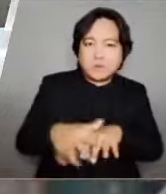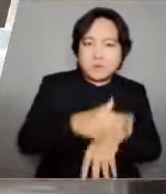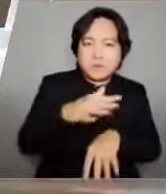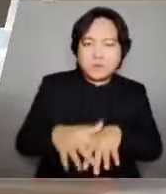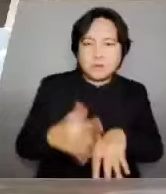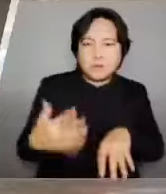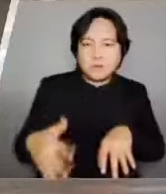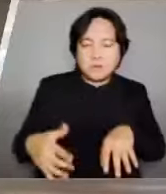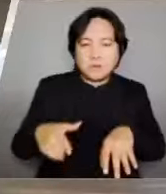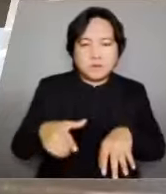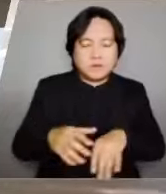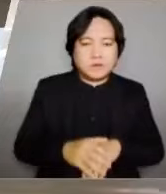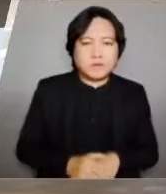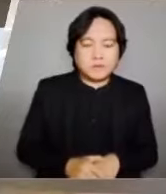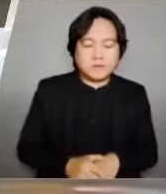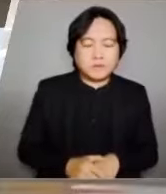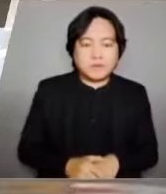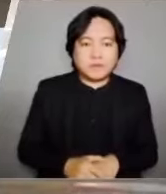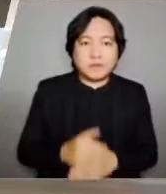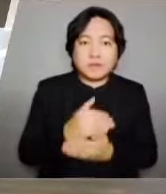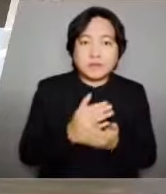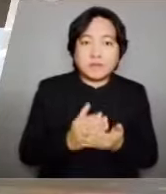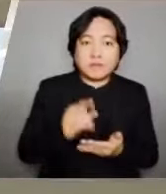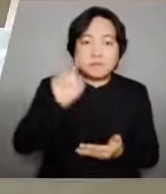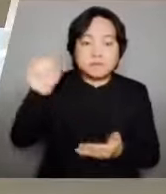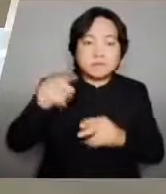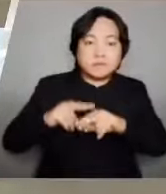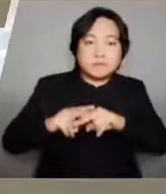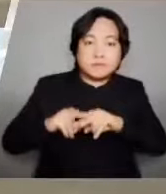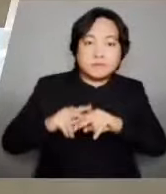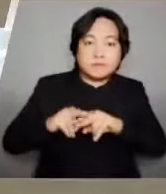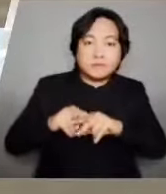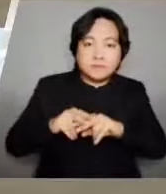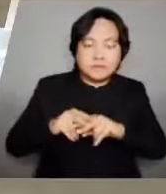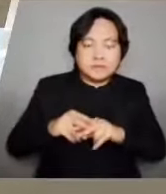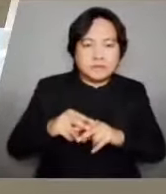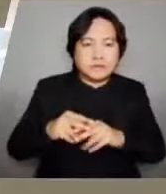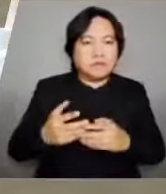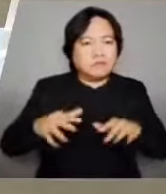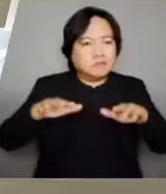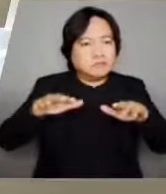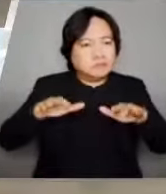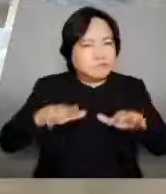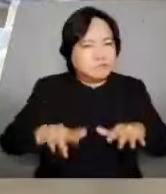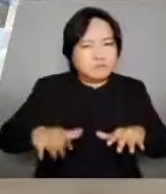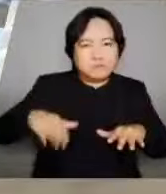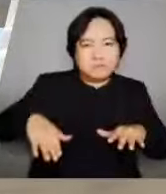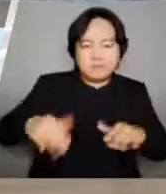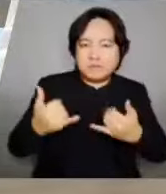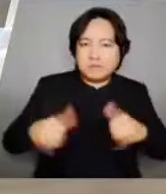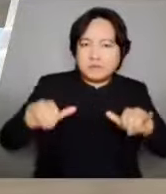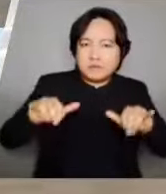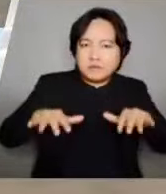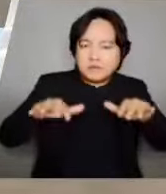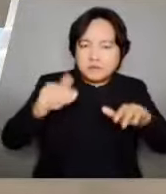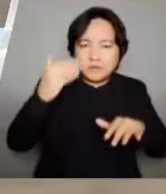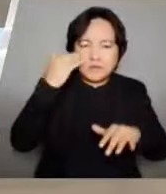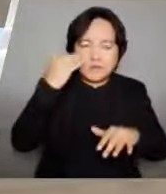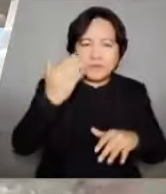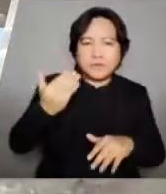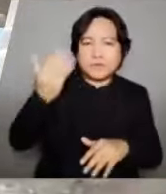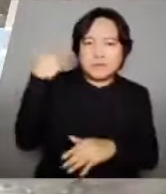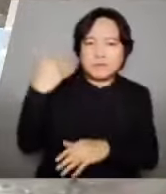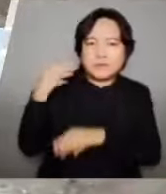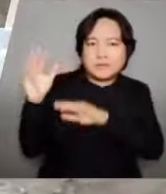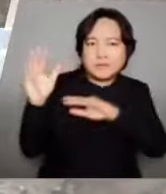lugar. Sa ilang lugar sa Calasao, Pangasinan, hindi pa humuhupa ang naipong bahang dala ng habagat ang nagdaang bagyong Enteng. Pangamba ng mga